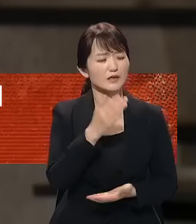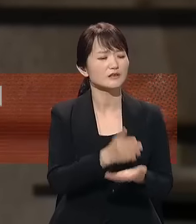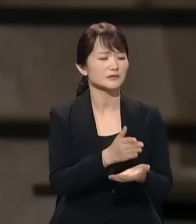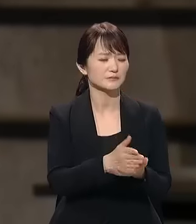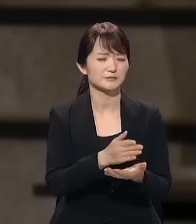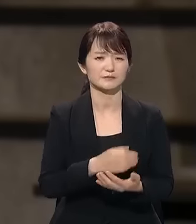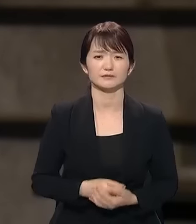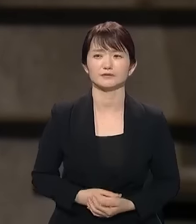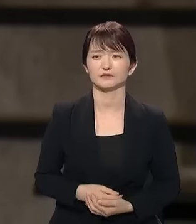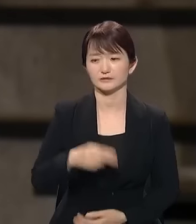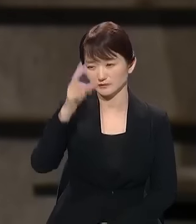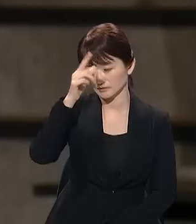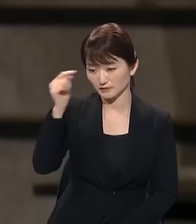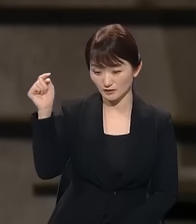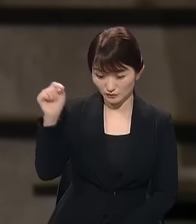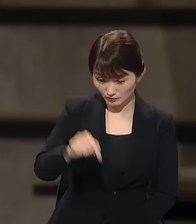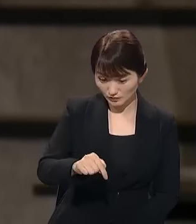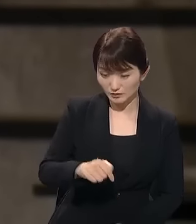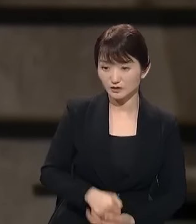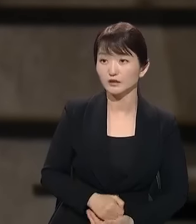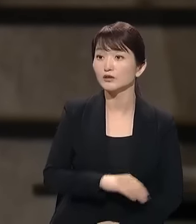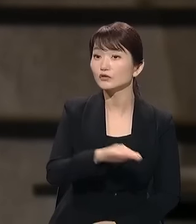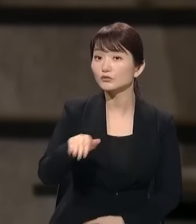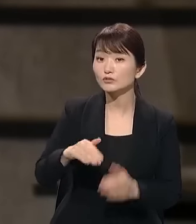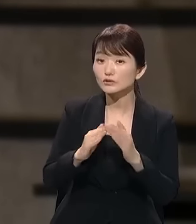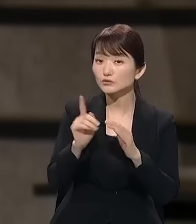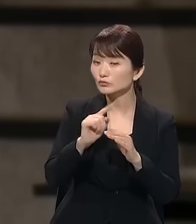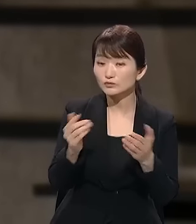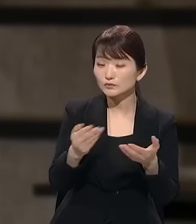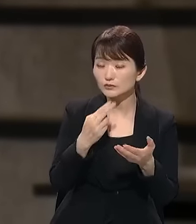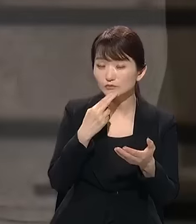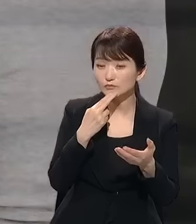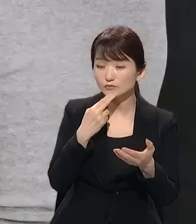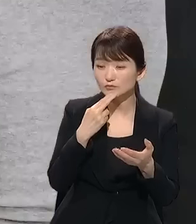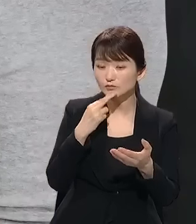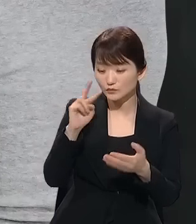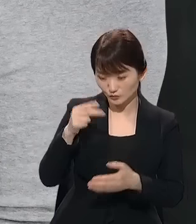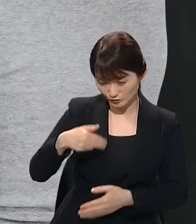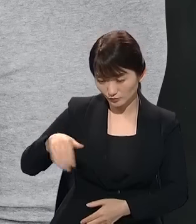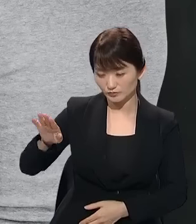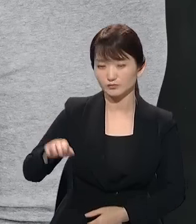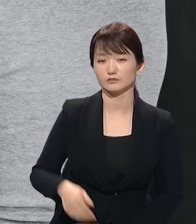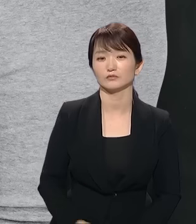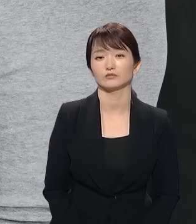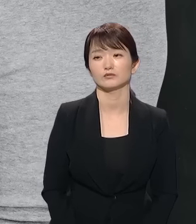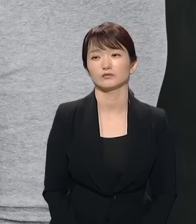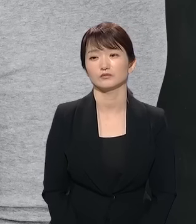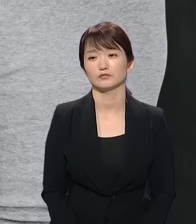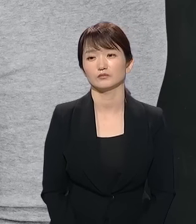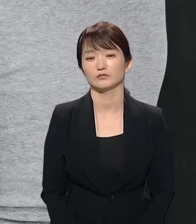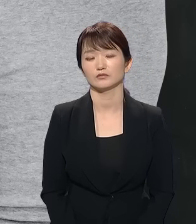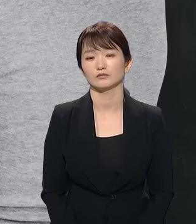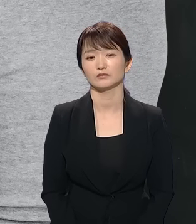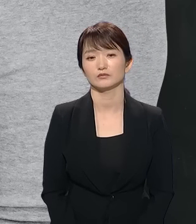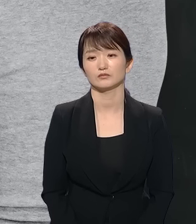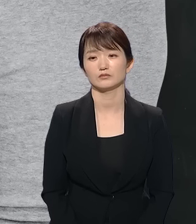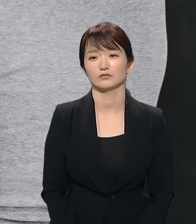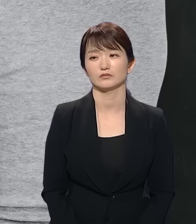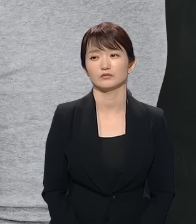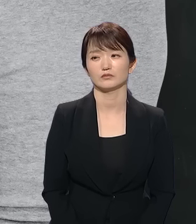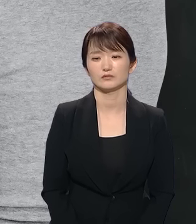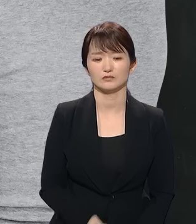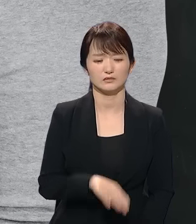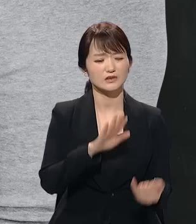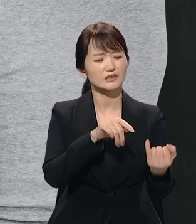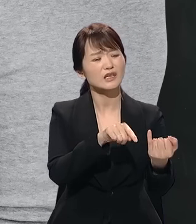겁니다. 그래서 경찰이 출동을 했는데 아 우리 집 아무 일도 없었어요라고 해서 돌려보냈다라고 하는데 그리고 이제 뭐라고 얘기했냐면 야 이거